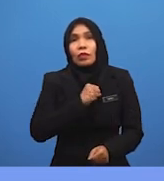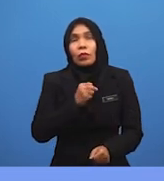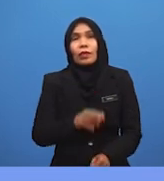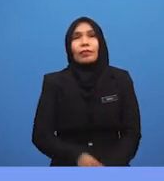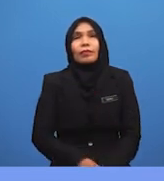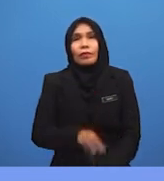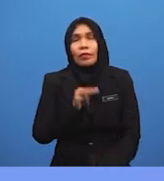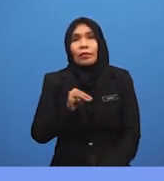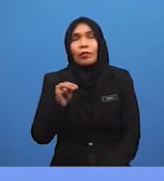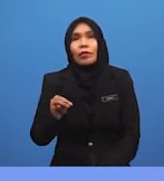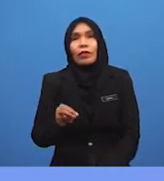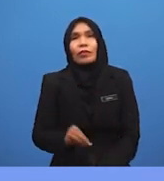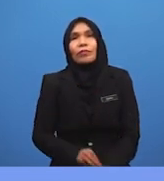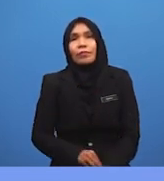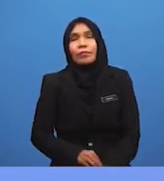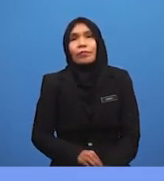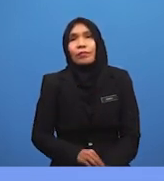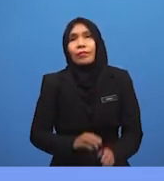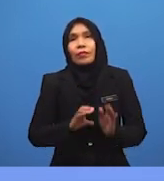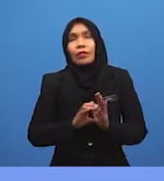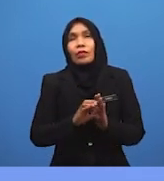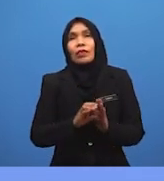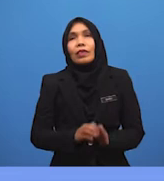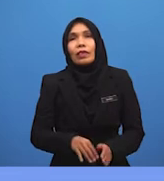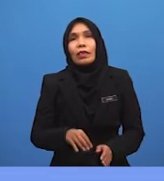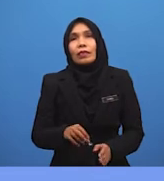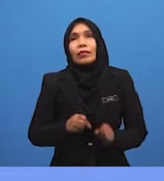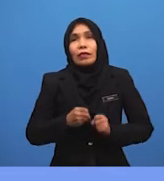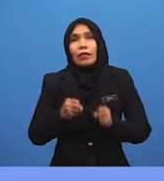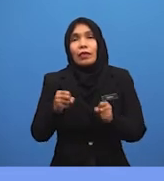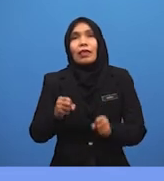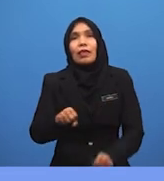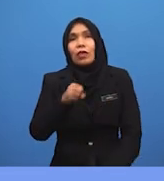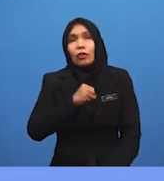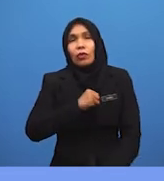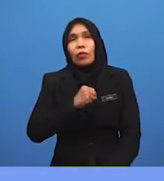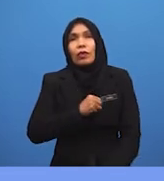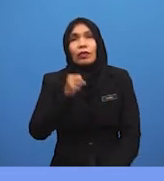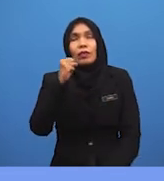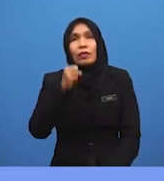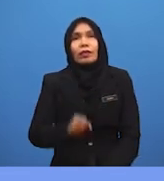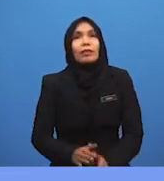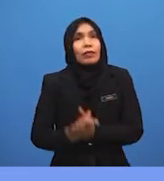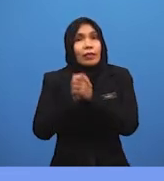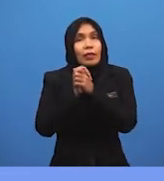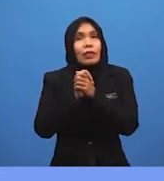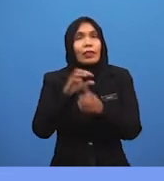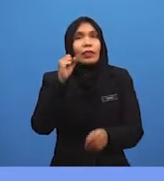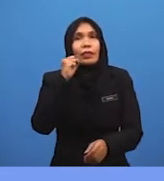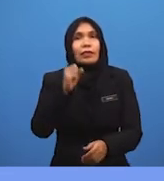Murid-murid, contohilah sikap sopan Shalini. Tahniah, Shalini.